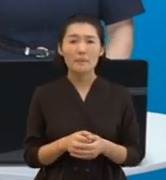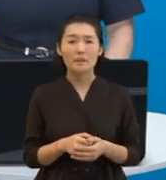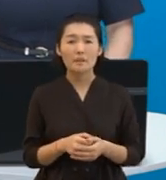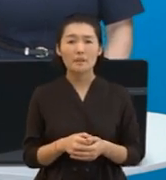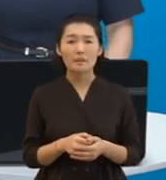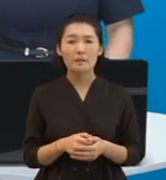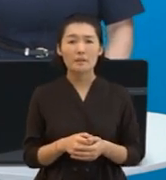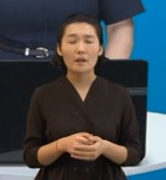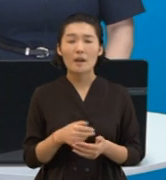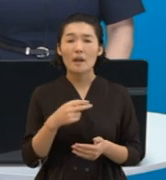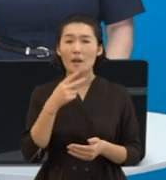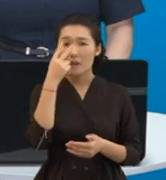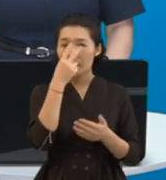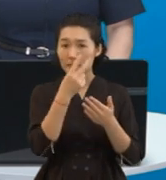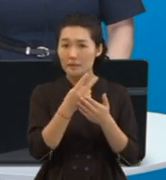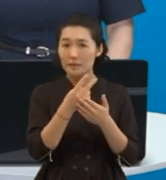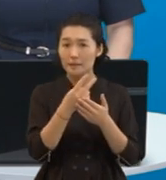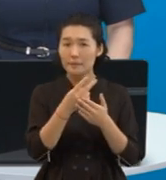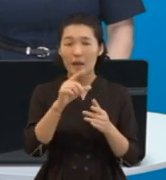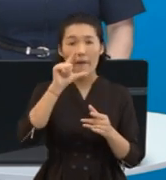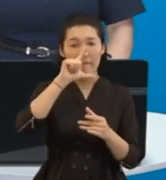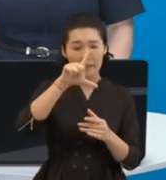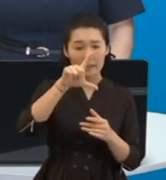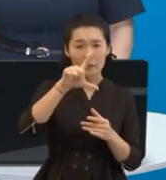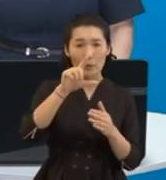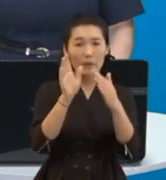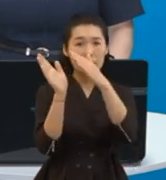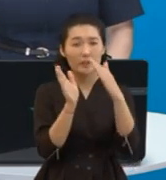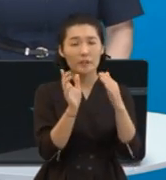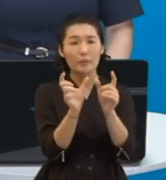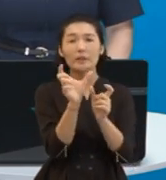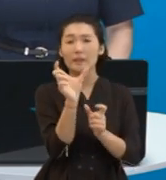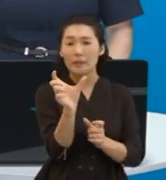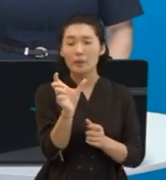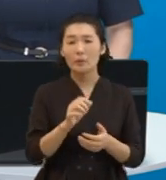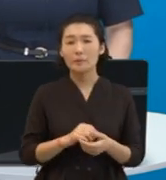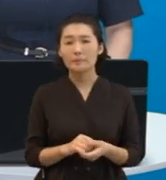следим за высотой шириной и наклоном бук